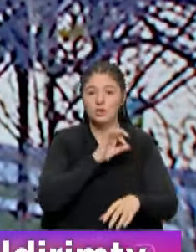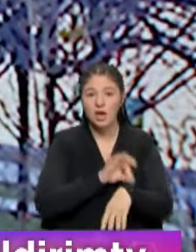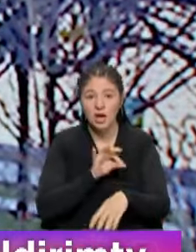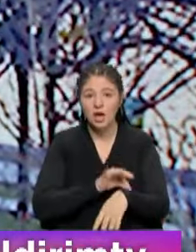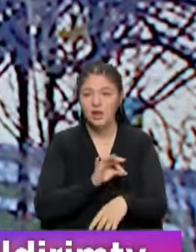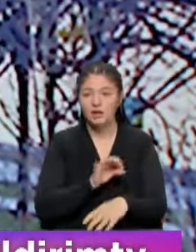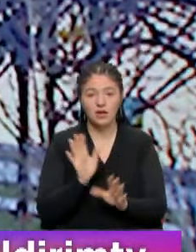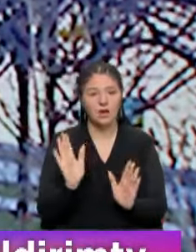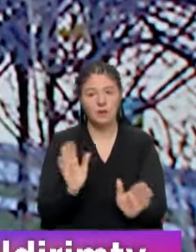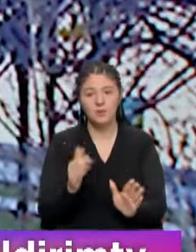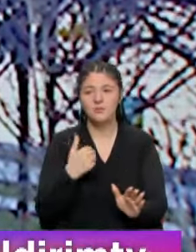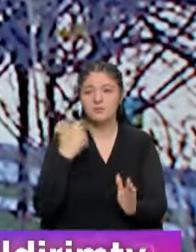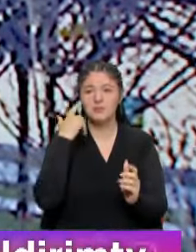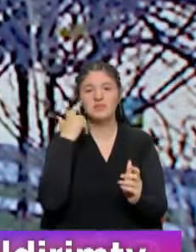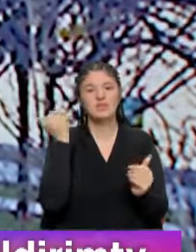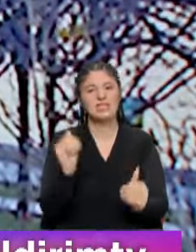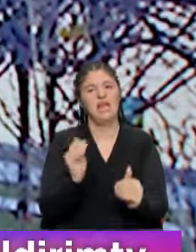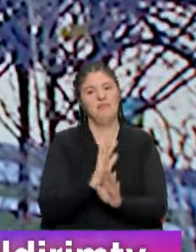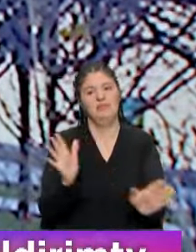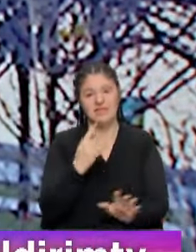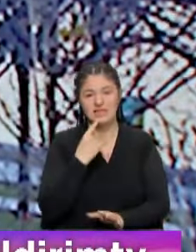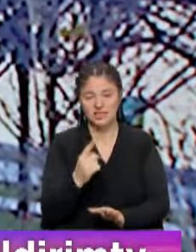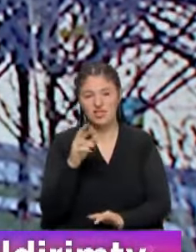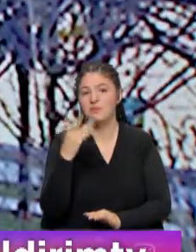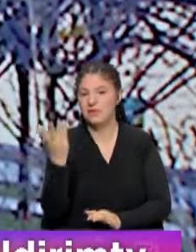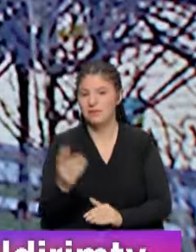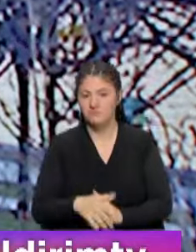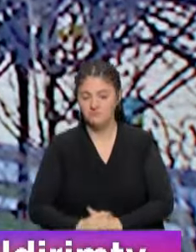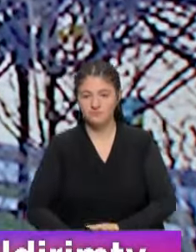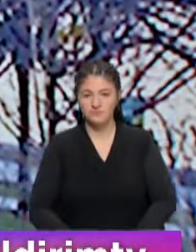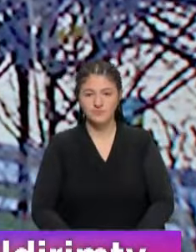anlarda aman bizim başımıza gelmesin dedirtecek türden.